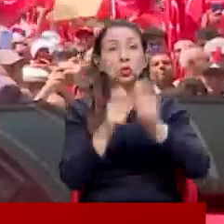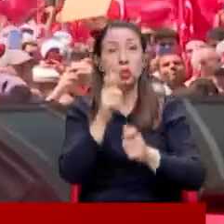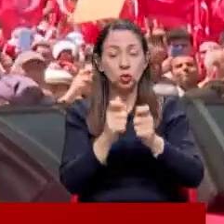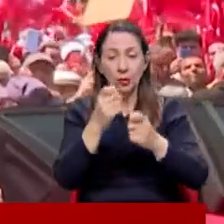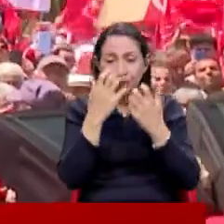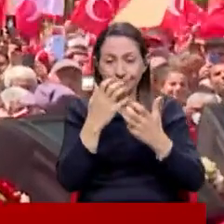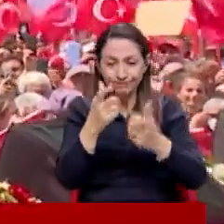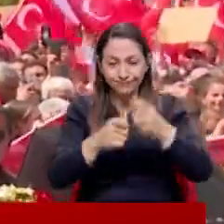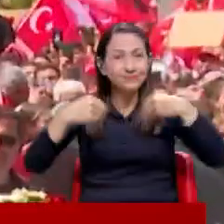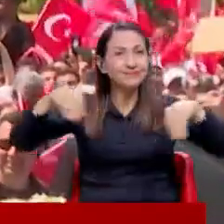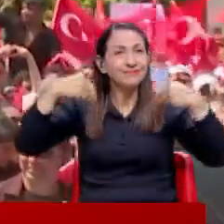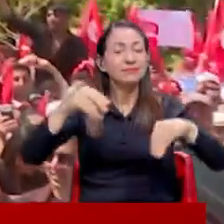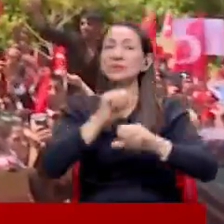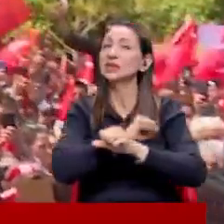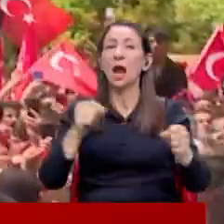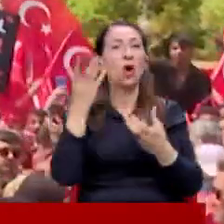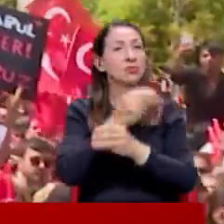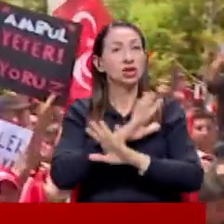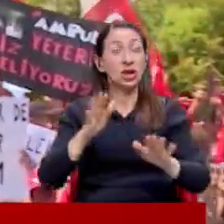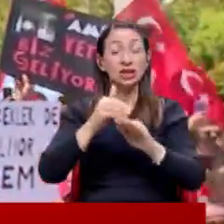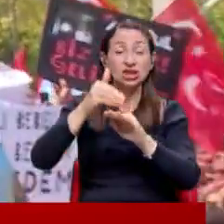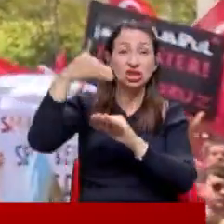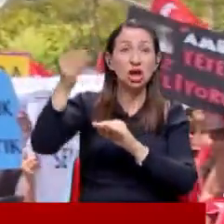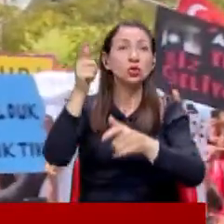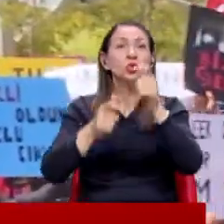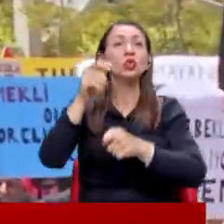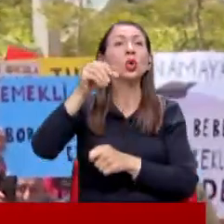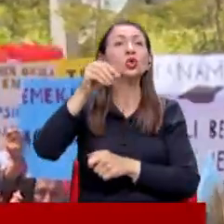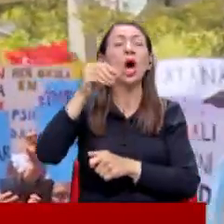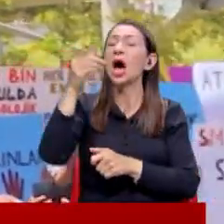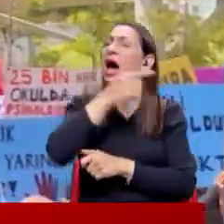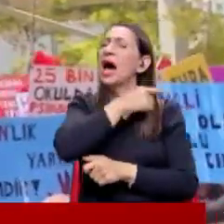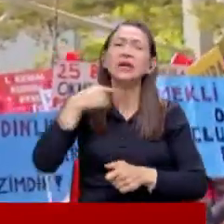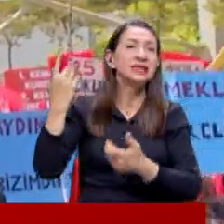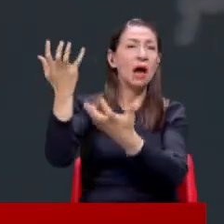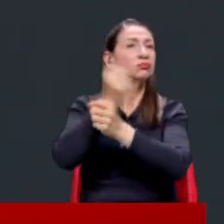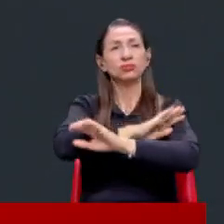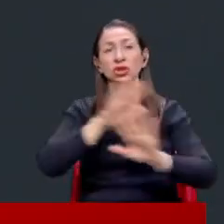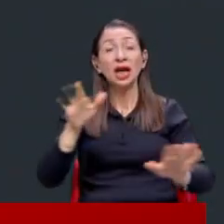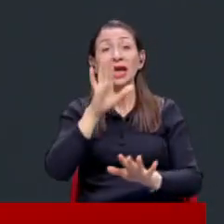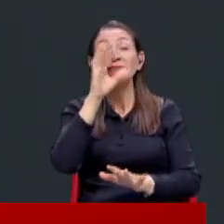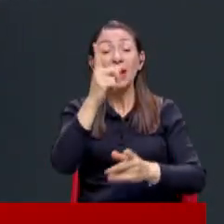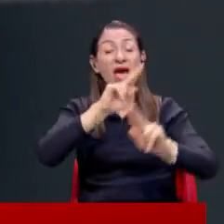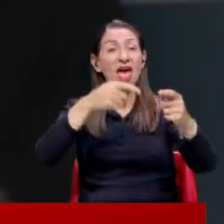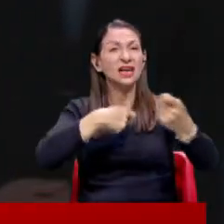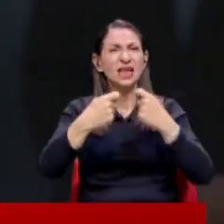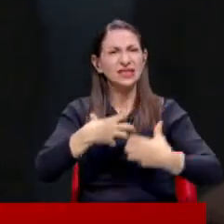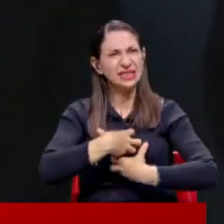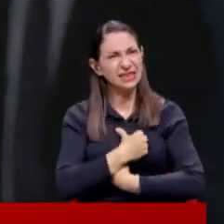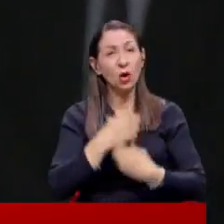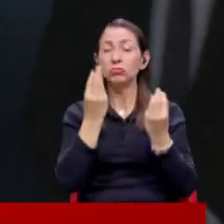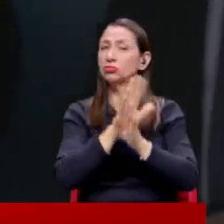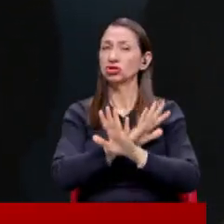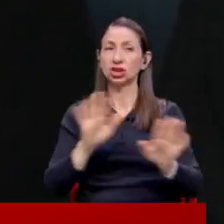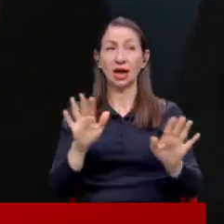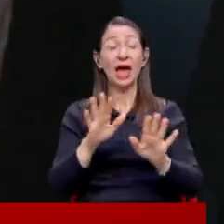üreticisi asla zarar etmeyecek. Dışarıdan süt dozu asla gelmeyecek. Hiçbir esnaf sıkıntıya